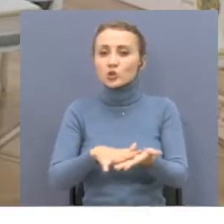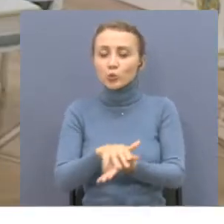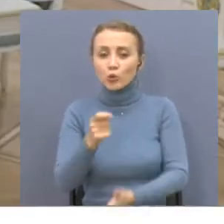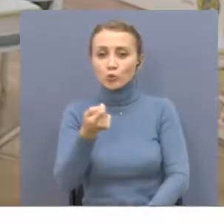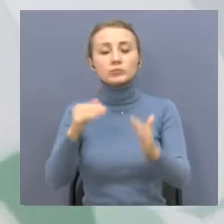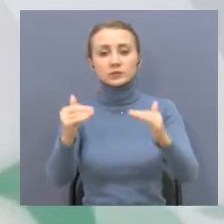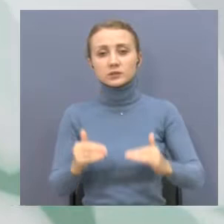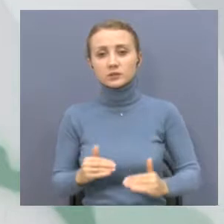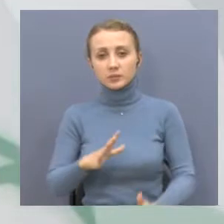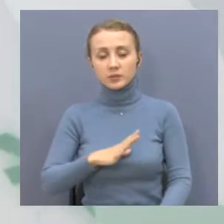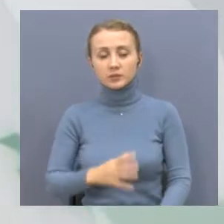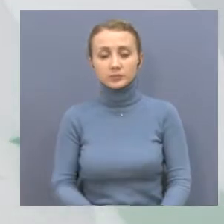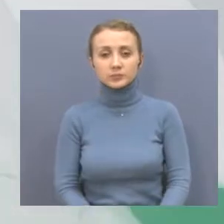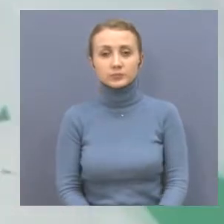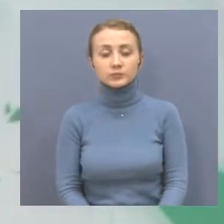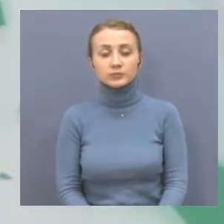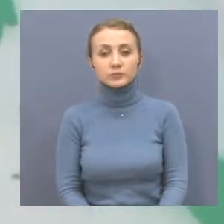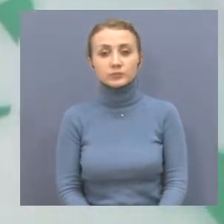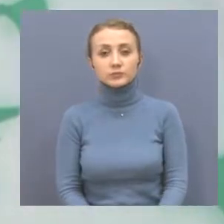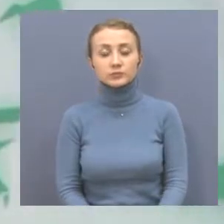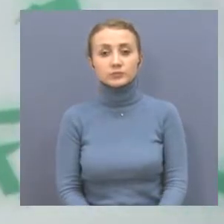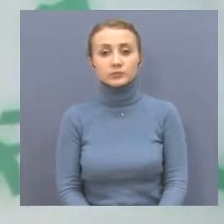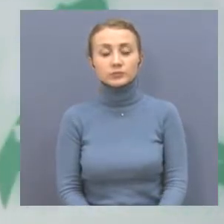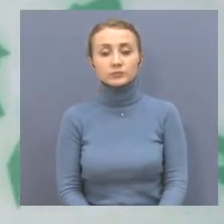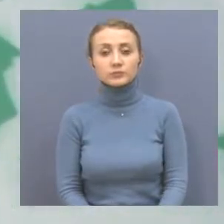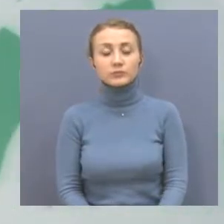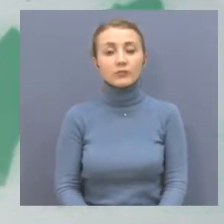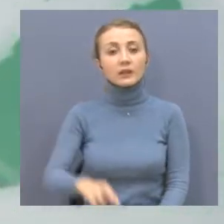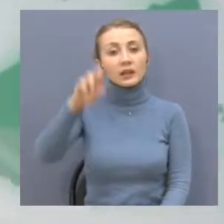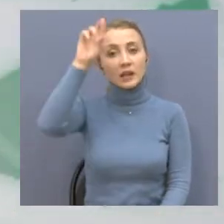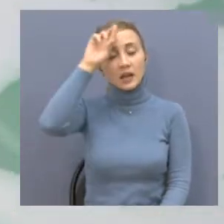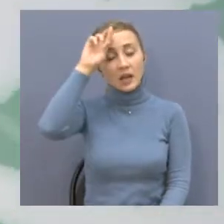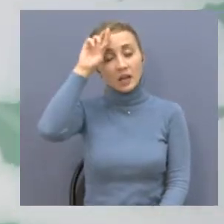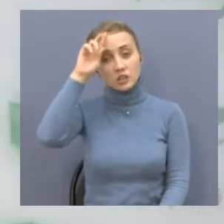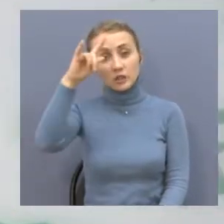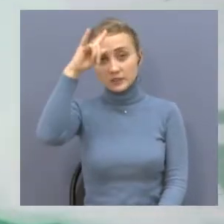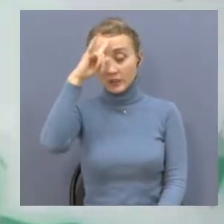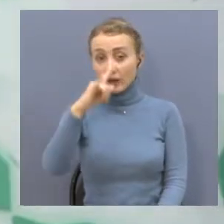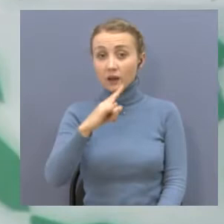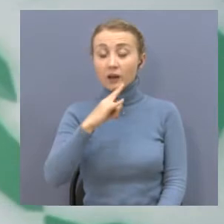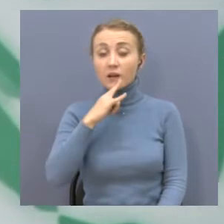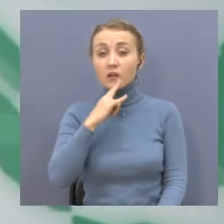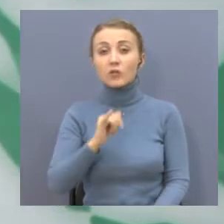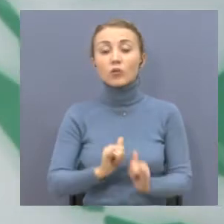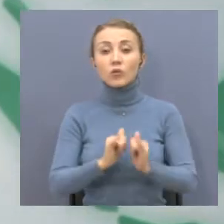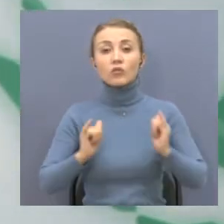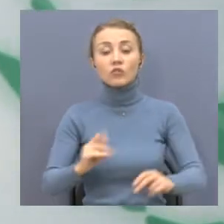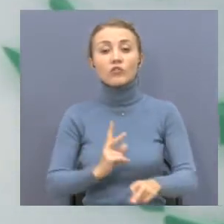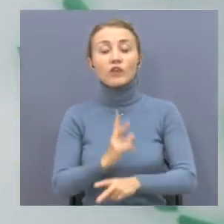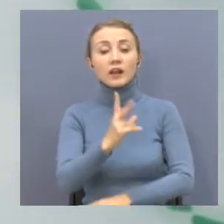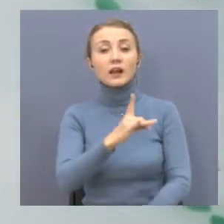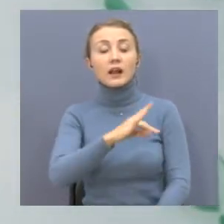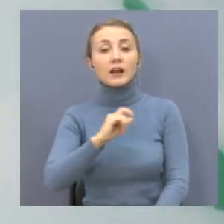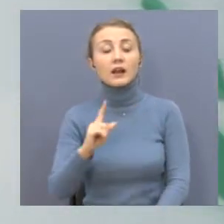қуаныштымыз. Парламент мәжілісі депутаттарын сайлау 2021 жылы 13 қаңтарда өтеді. Бүгін президент Қасым Жомарт Тоқаев